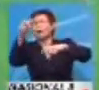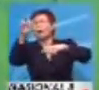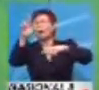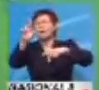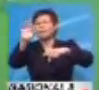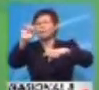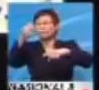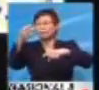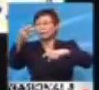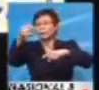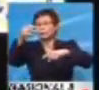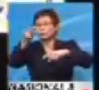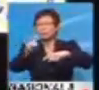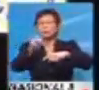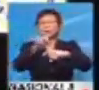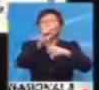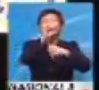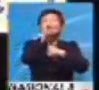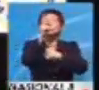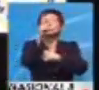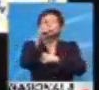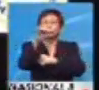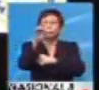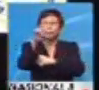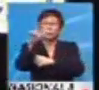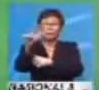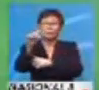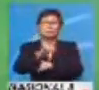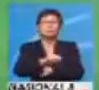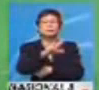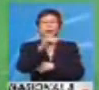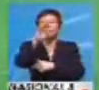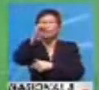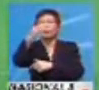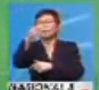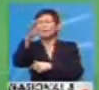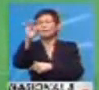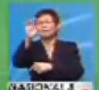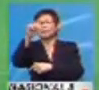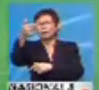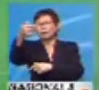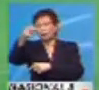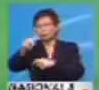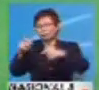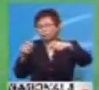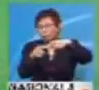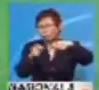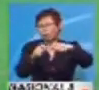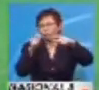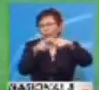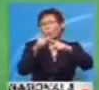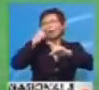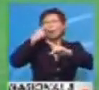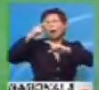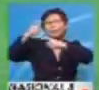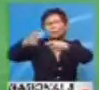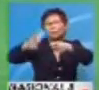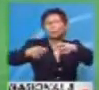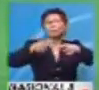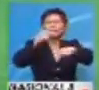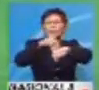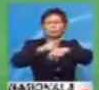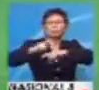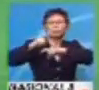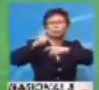Farhan Muhammad Isa S kumaran and tanabalan dan Muhammad Farhan Ruslan Sumatera goals Filipina sumbangan